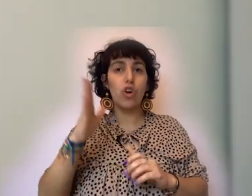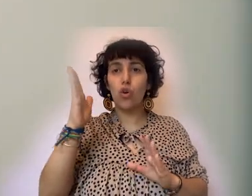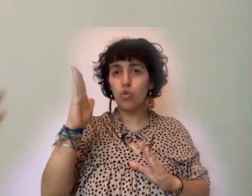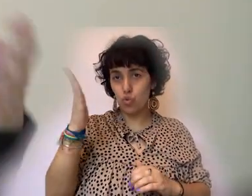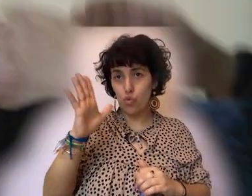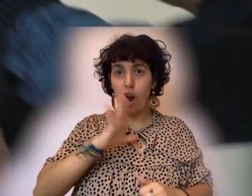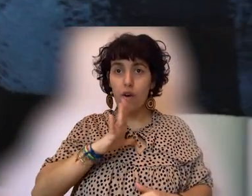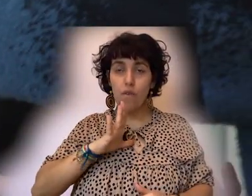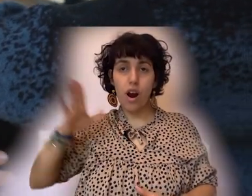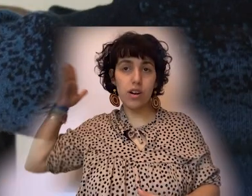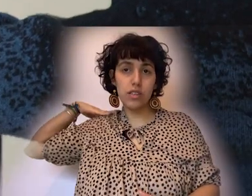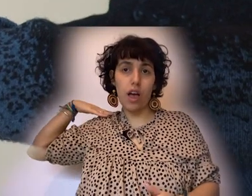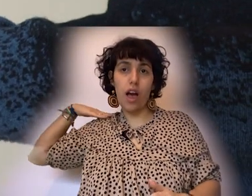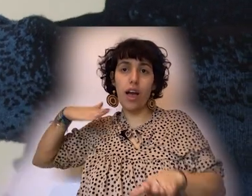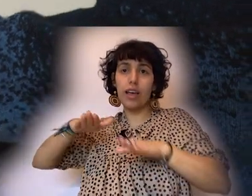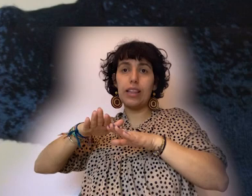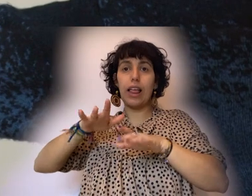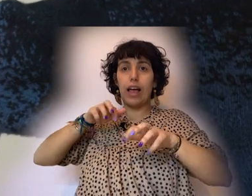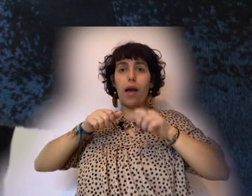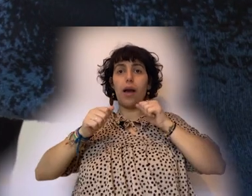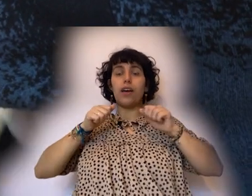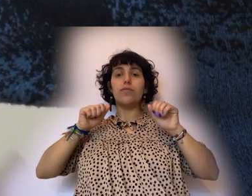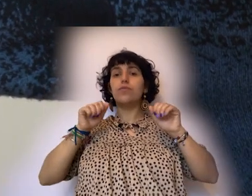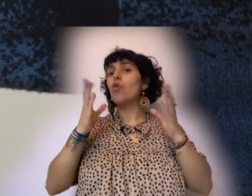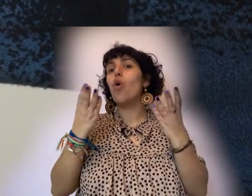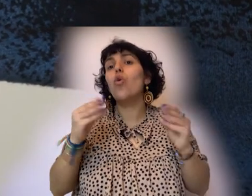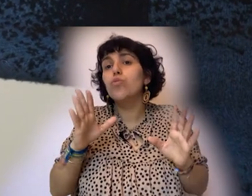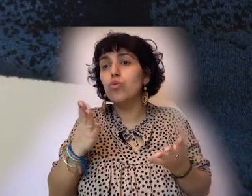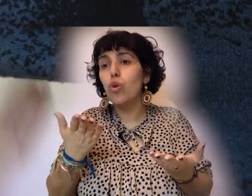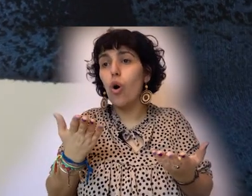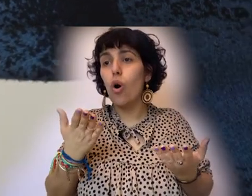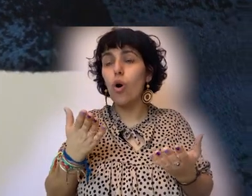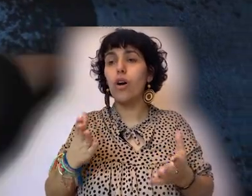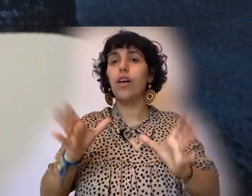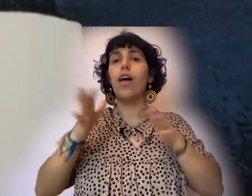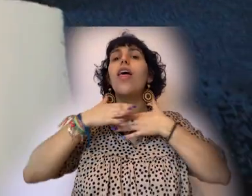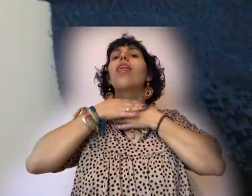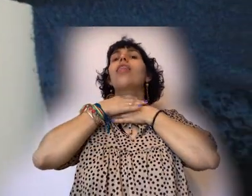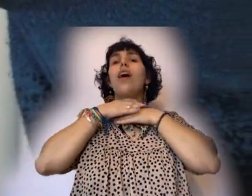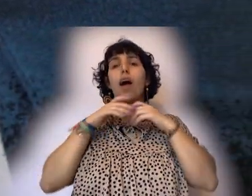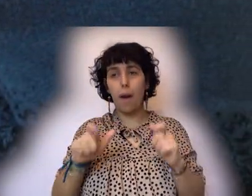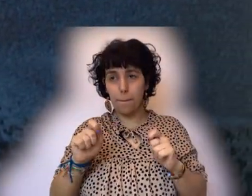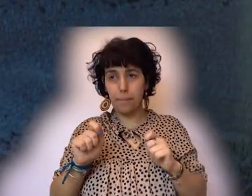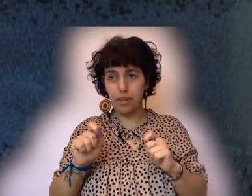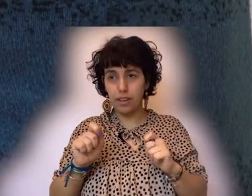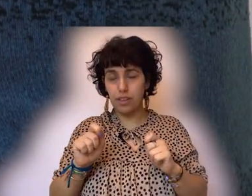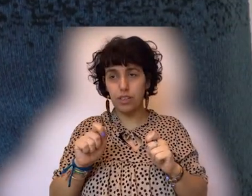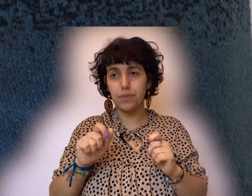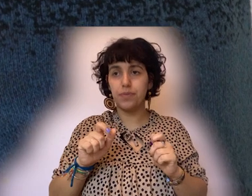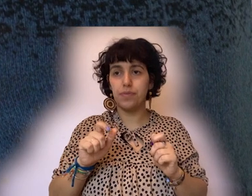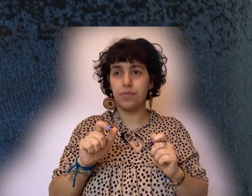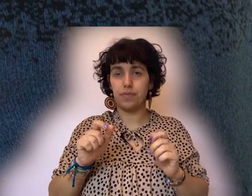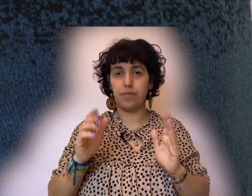fazla geriye gidemiyorum ve çal boğazıma yapıştı şimdi bu anda O sizin iki elinizde Çağın ellerinin arasında elinizi